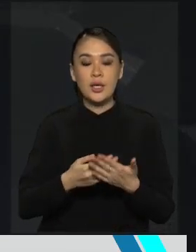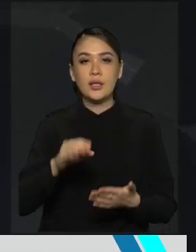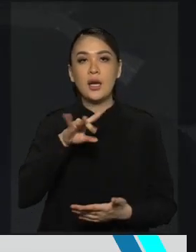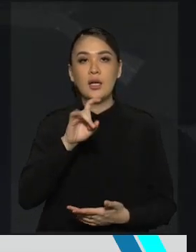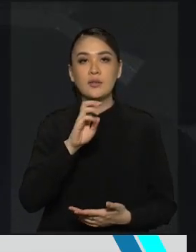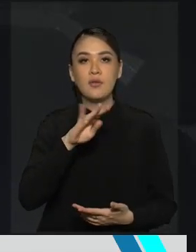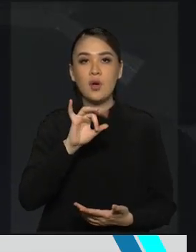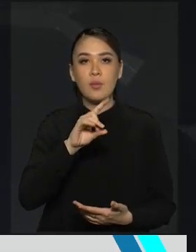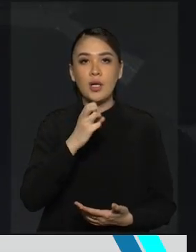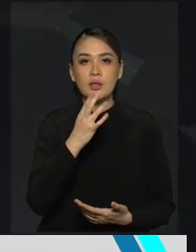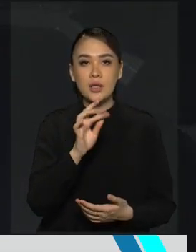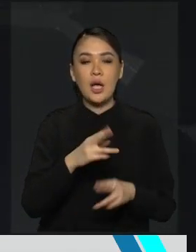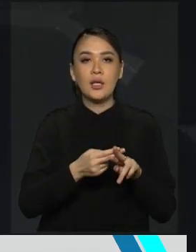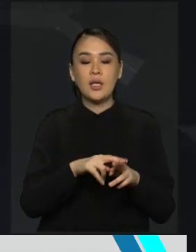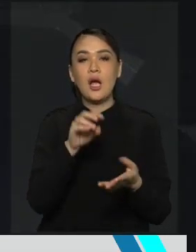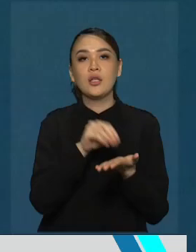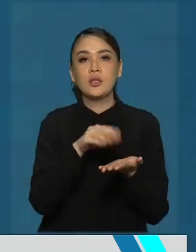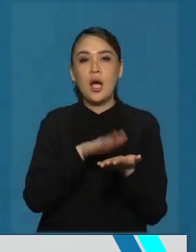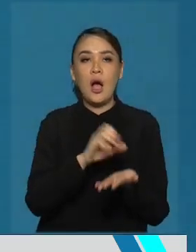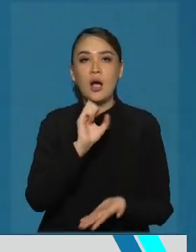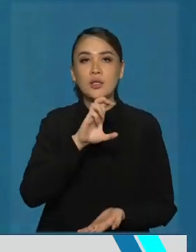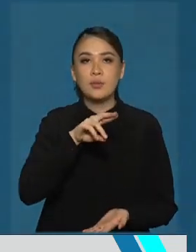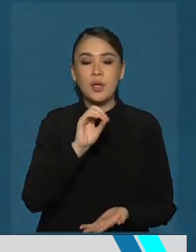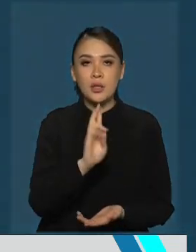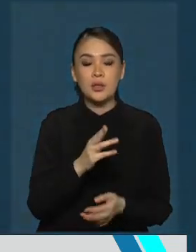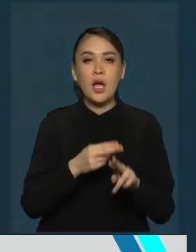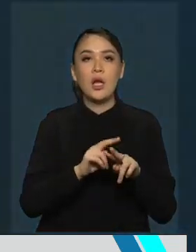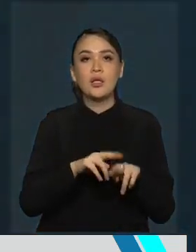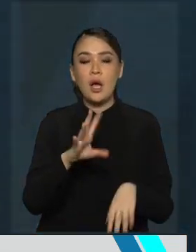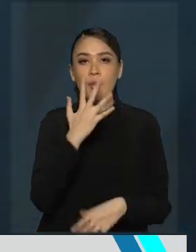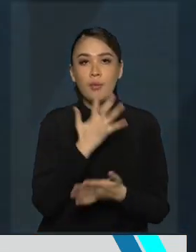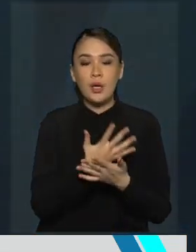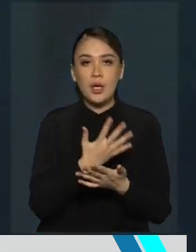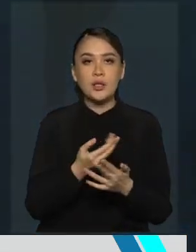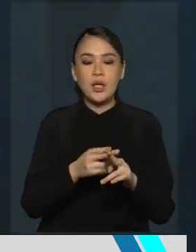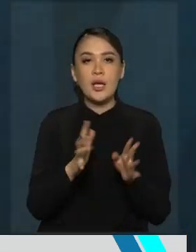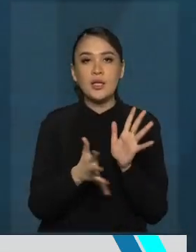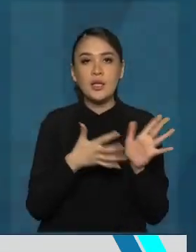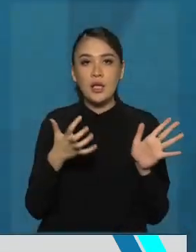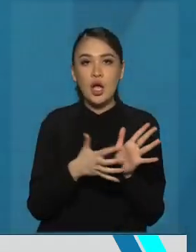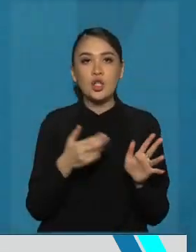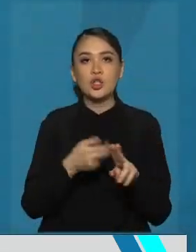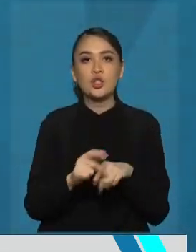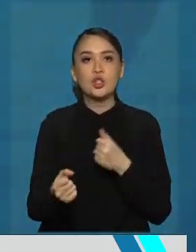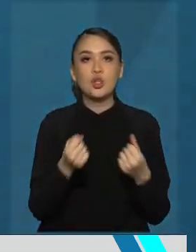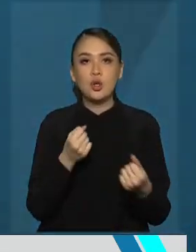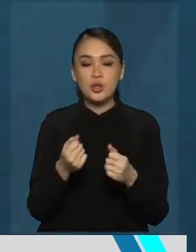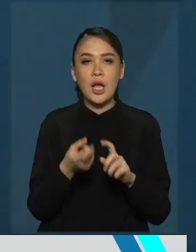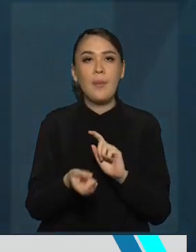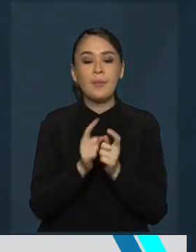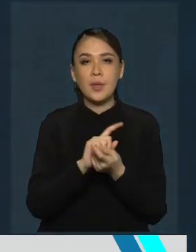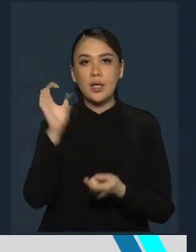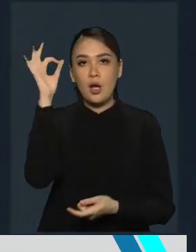трансформация однозначна, но в некоторых аспектах все-таки нужны достаточно жесткие кардинальные меры.